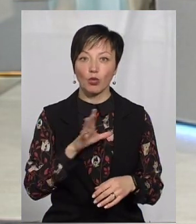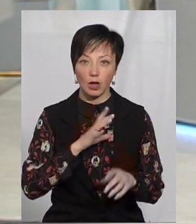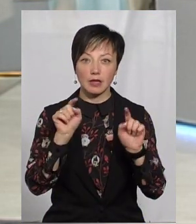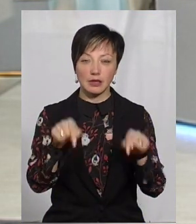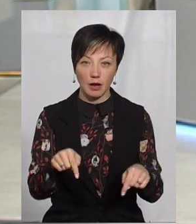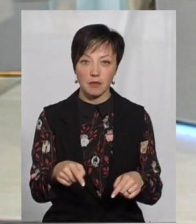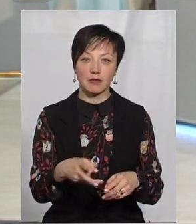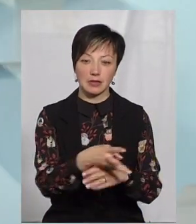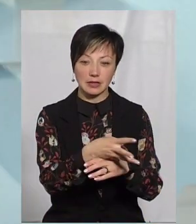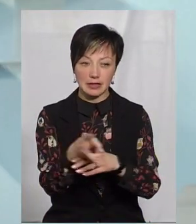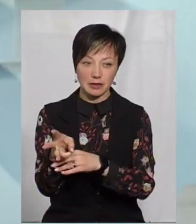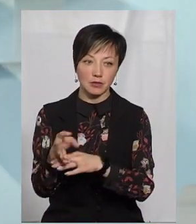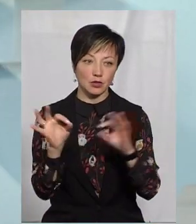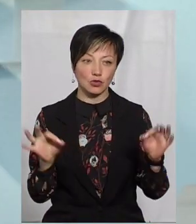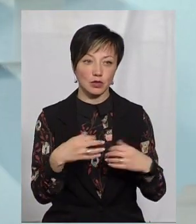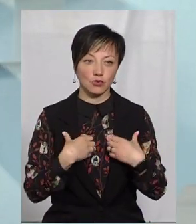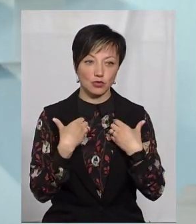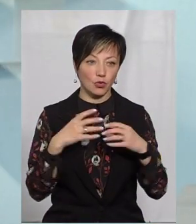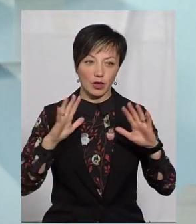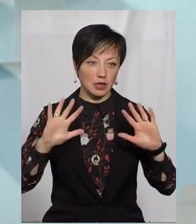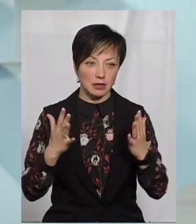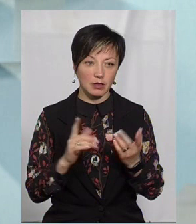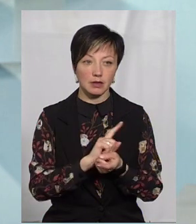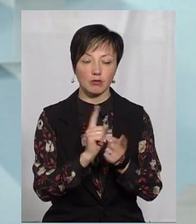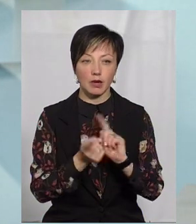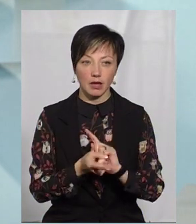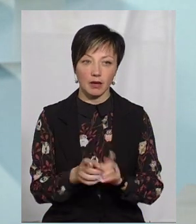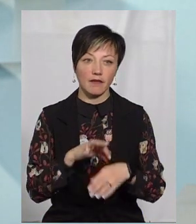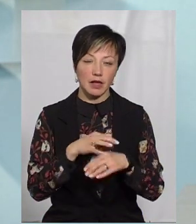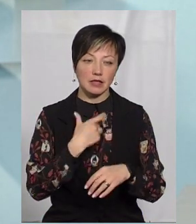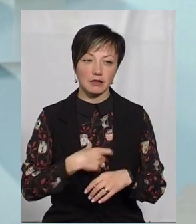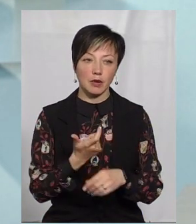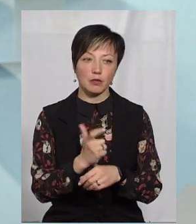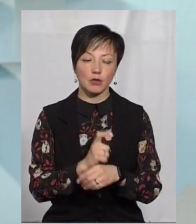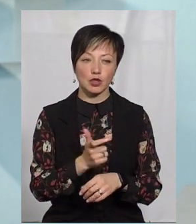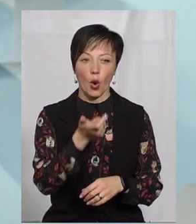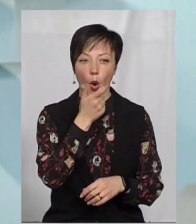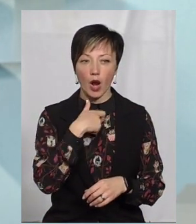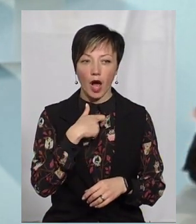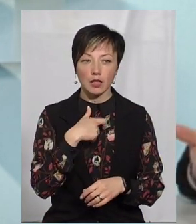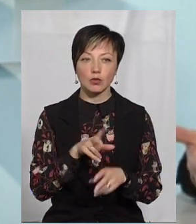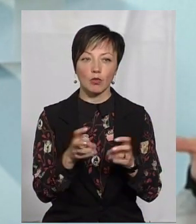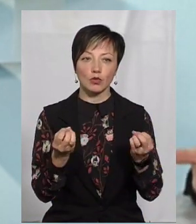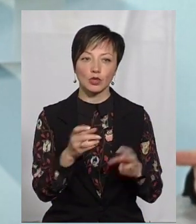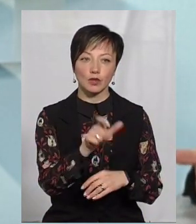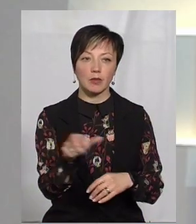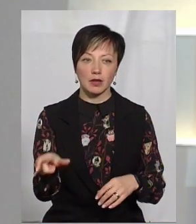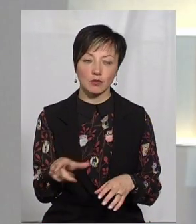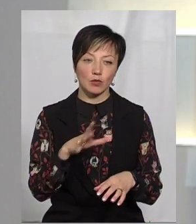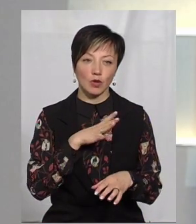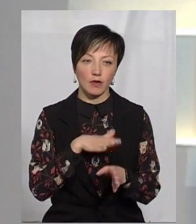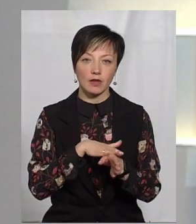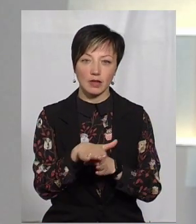там, вони стрімили, і нічого страшного не сталося, а навпаки, вони вели себе, напевно, більш коректно, ніж ті прості мешканці, які там були. І